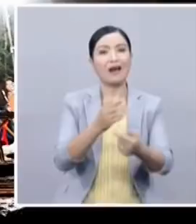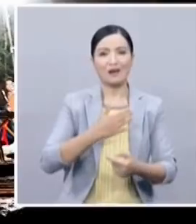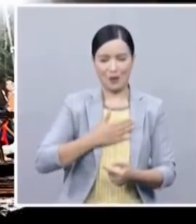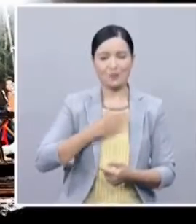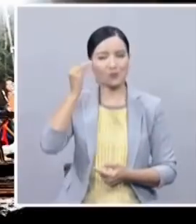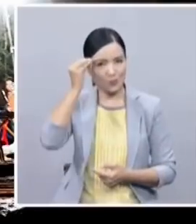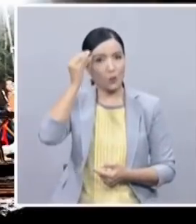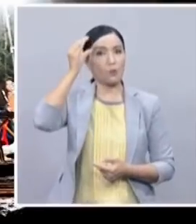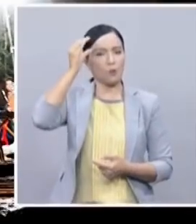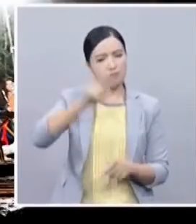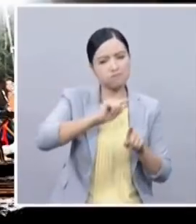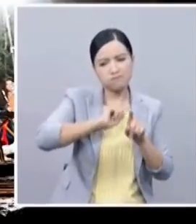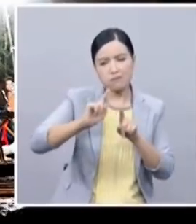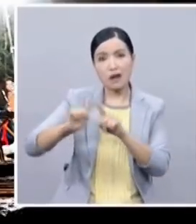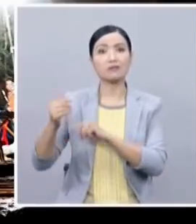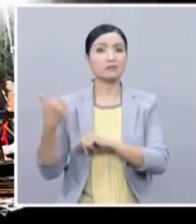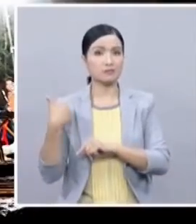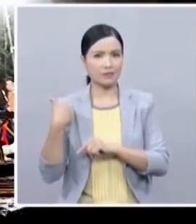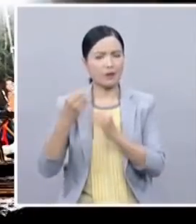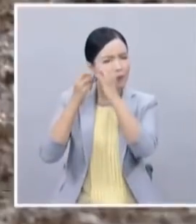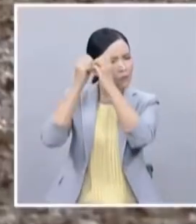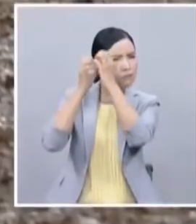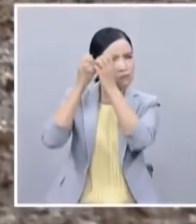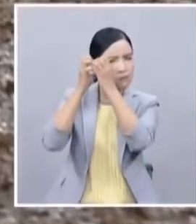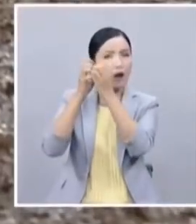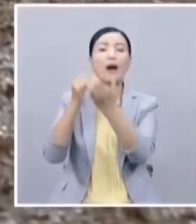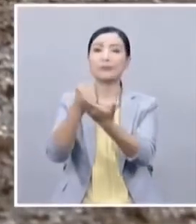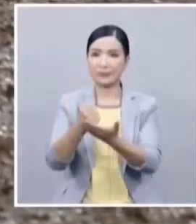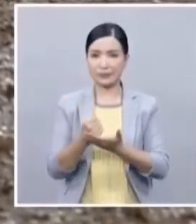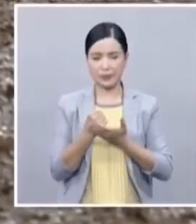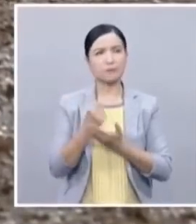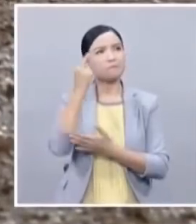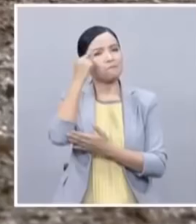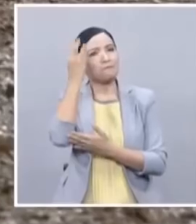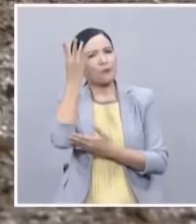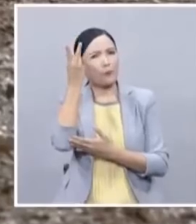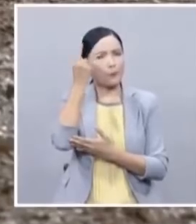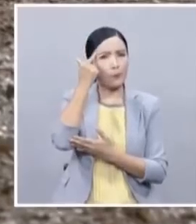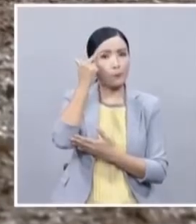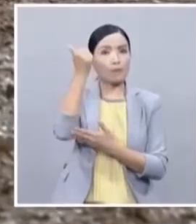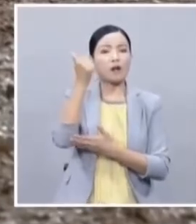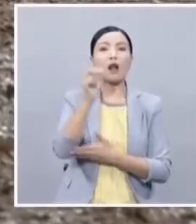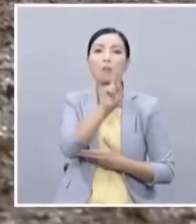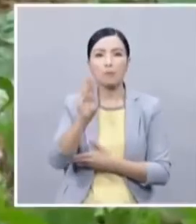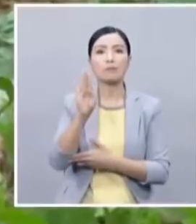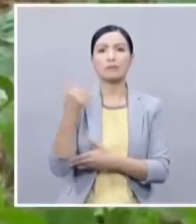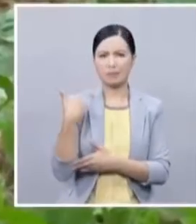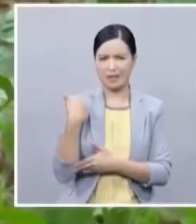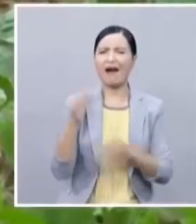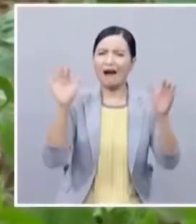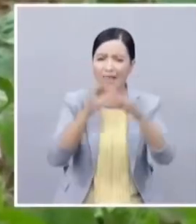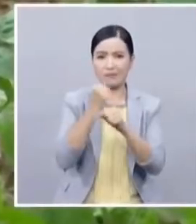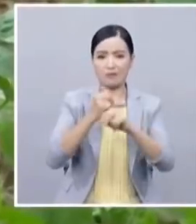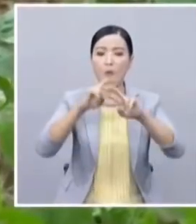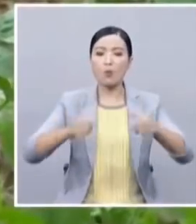จะได้รับความรู้ในหลากหลายแง่มุมนะครับก็มาประมวลนะสร้างเกิดในความคิดนะก็เหมือนกันการทำงานวิจัย